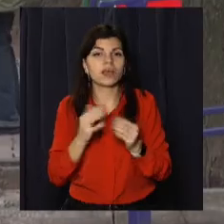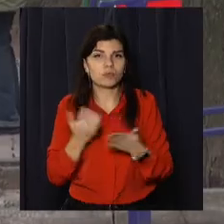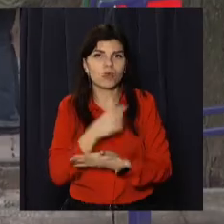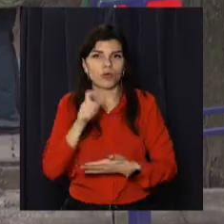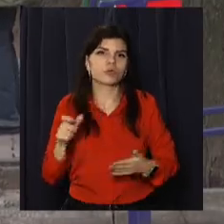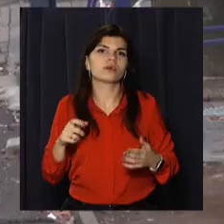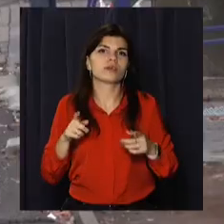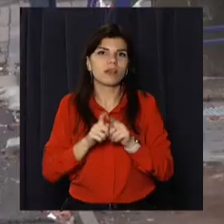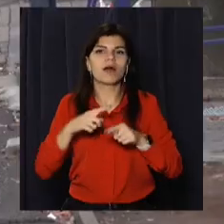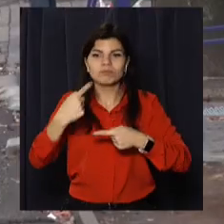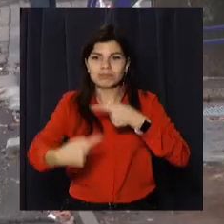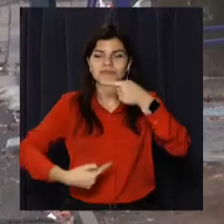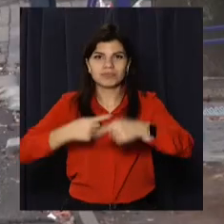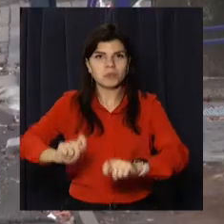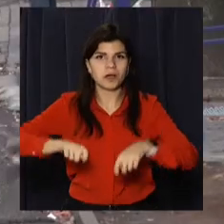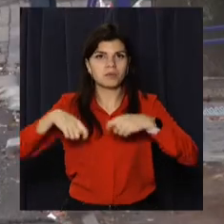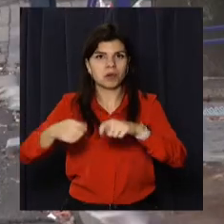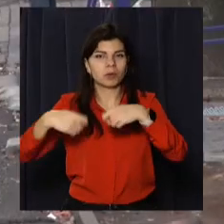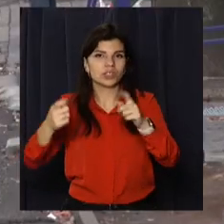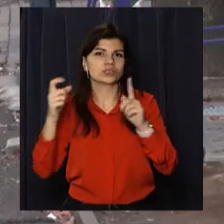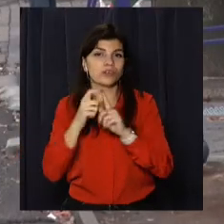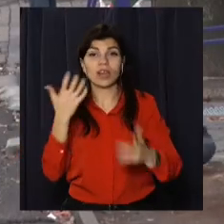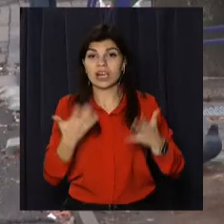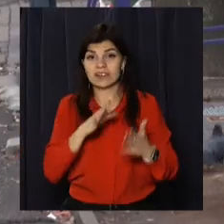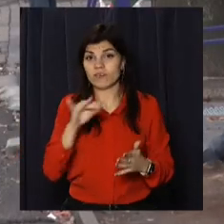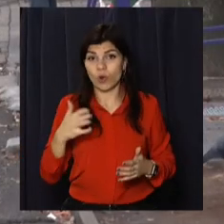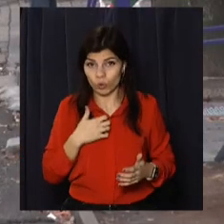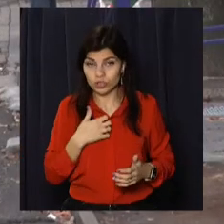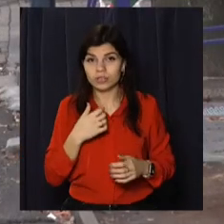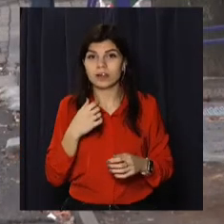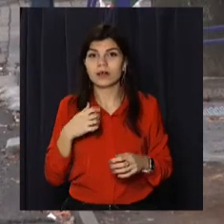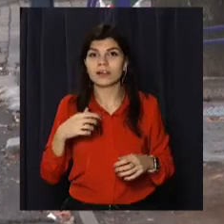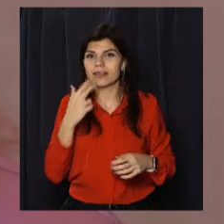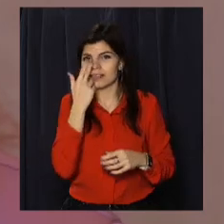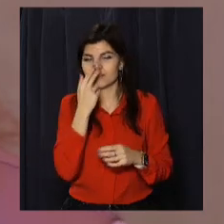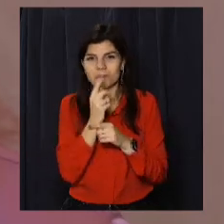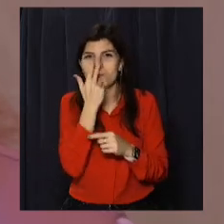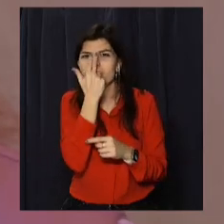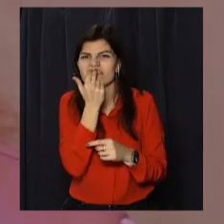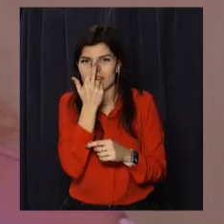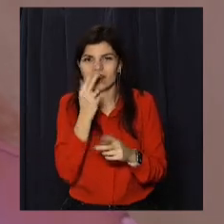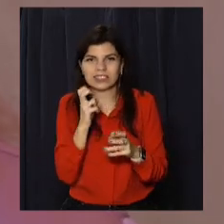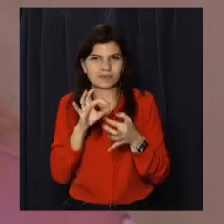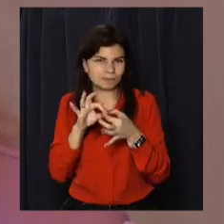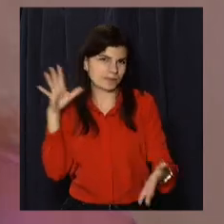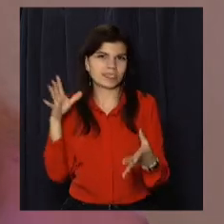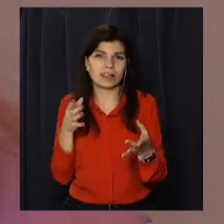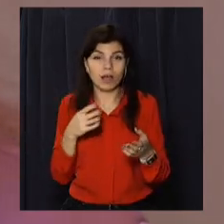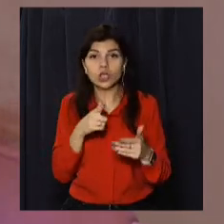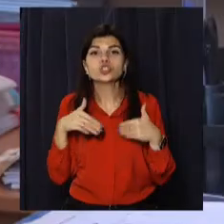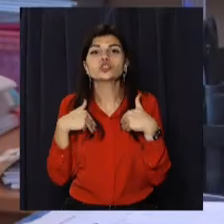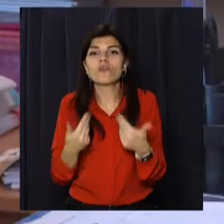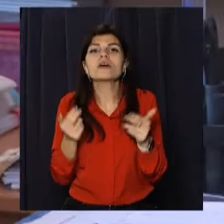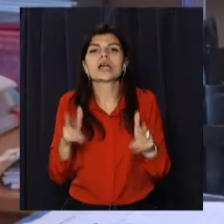яка передається від покоління до покоління. Але якщо хочете розірвати негативну родинну традицію, лінгвістка Валерія Самойленко дає